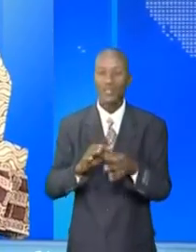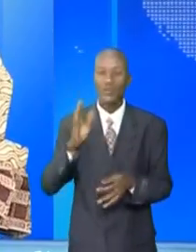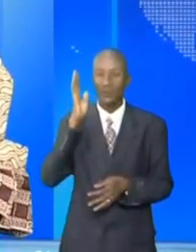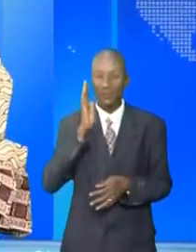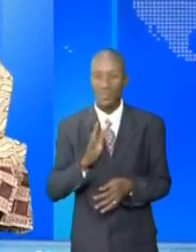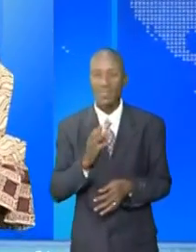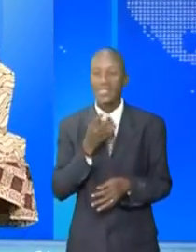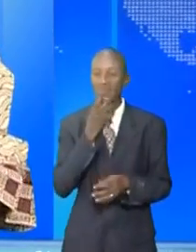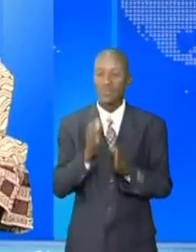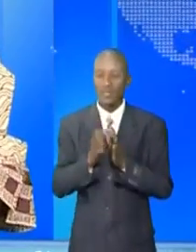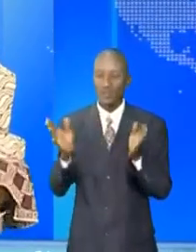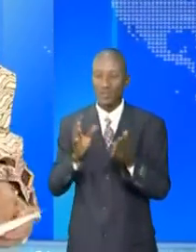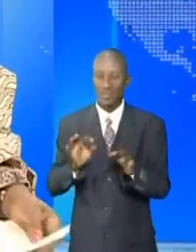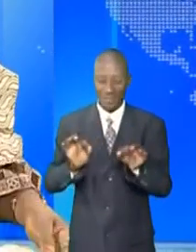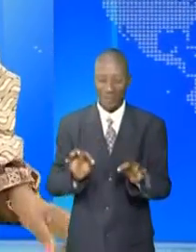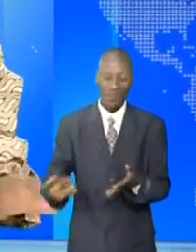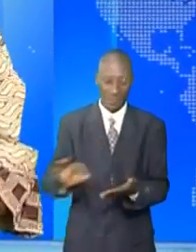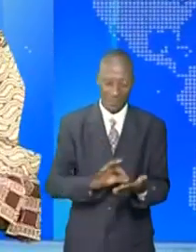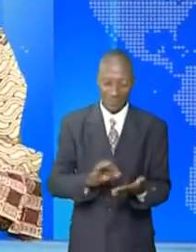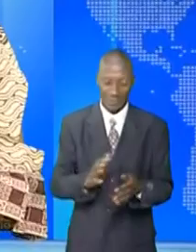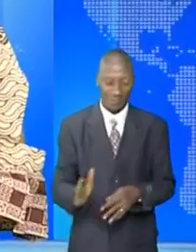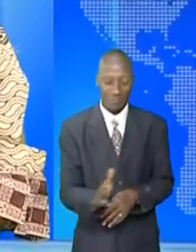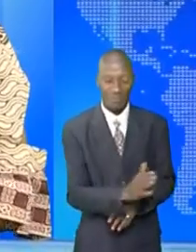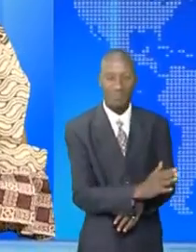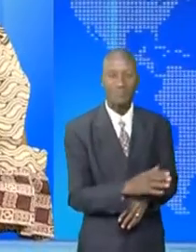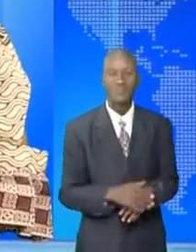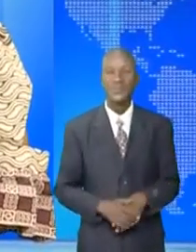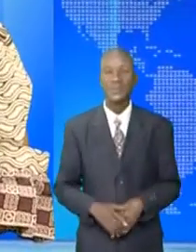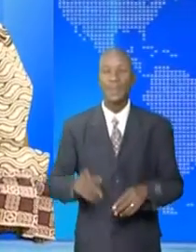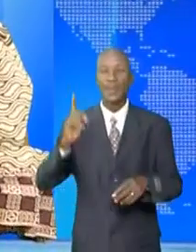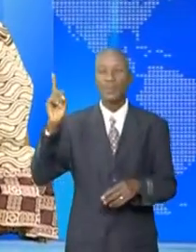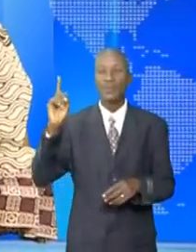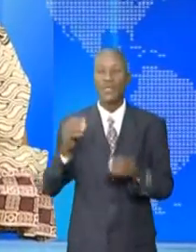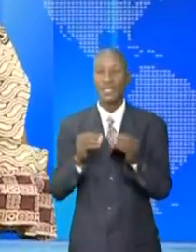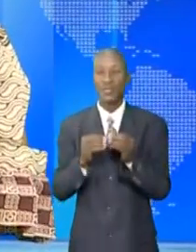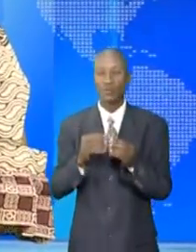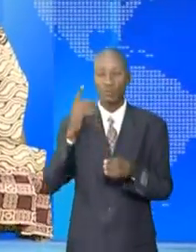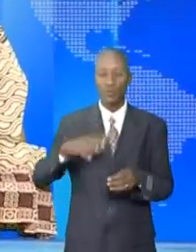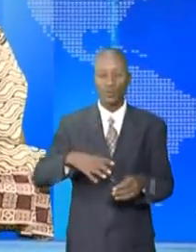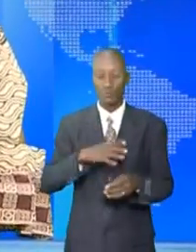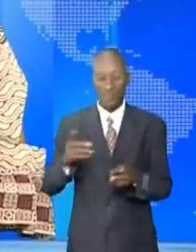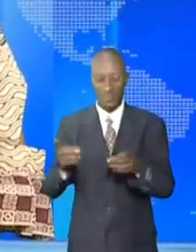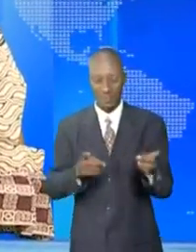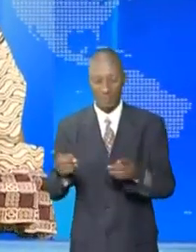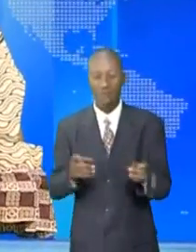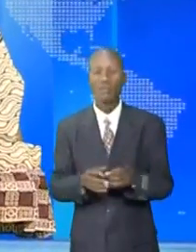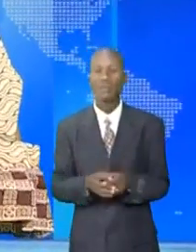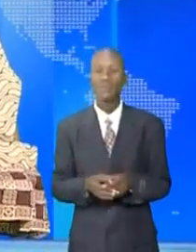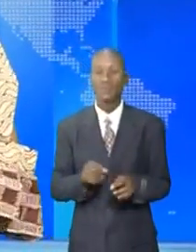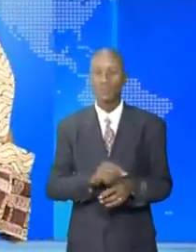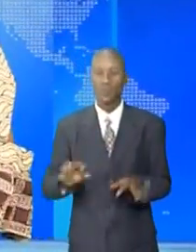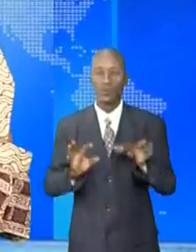inspecteur général de la territoriale. Première réunion du comité directeur du BLESAC, bureau de liaison